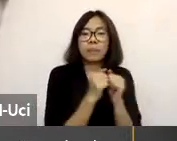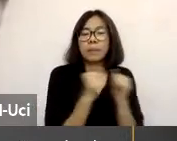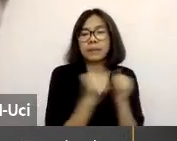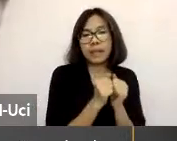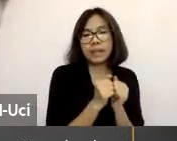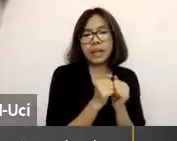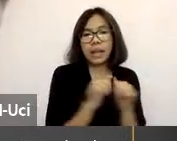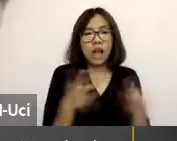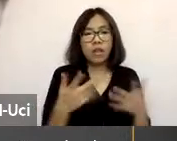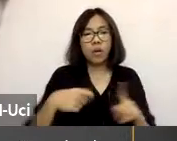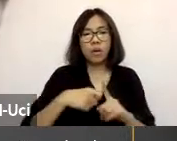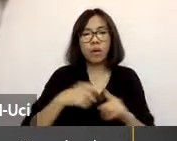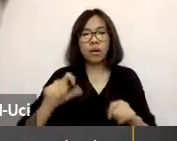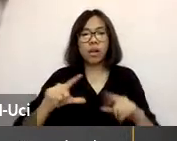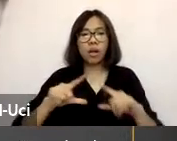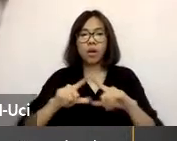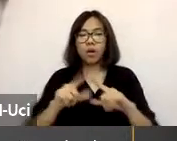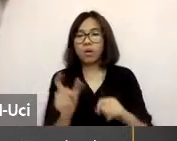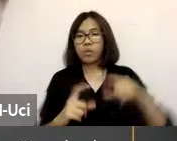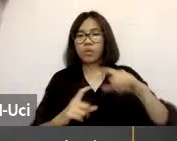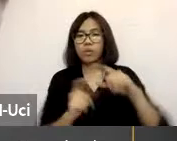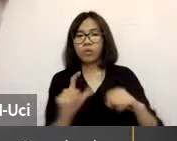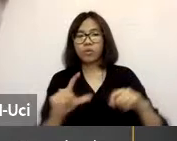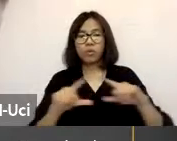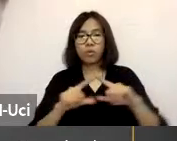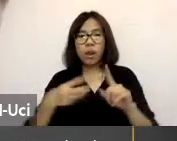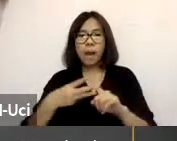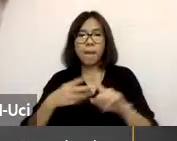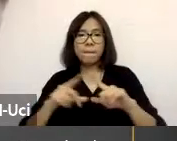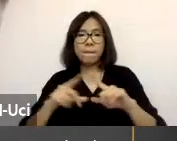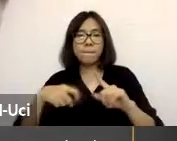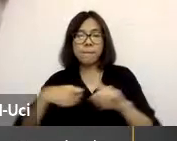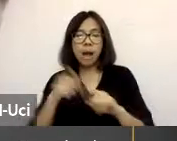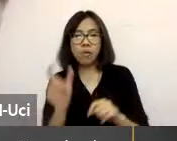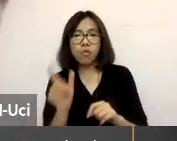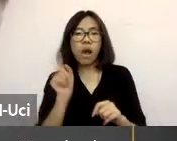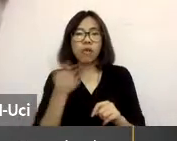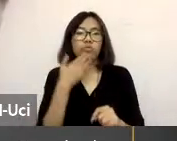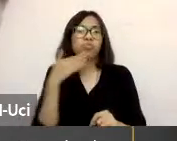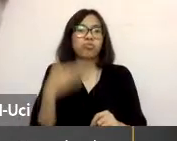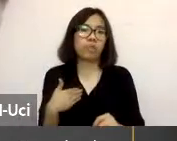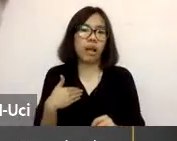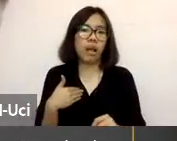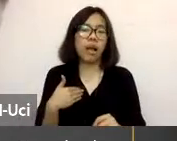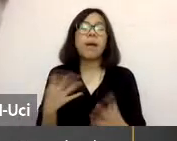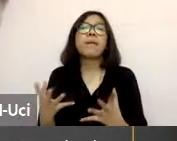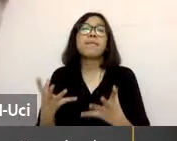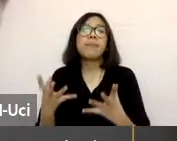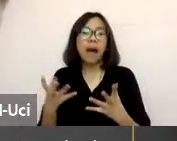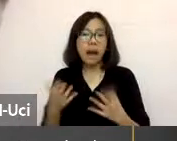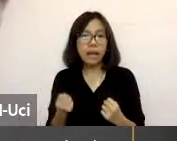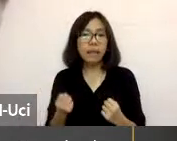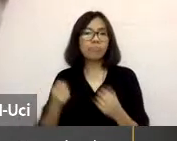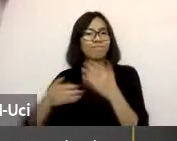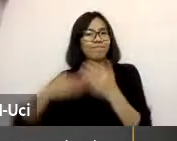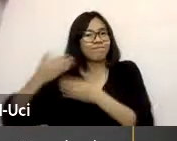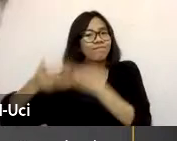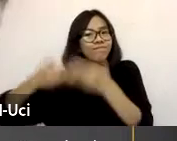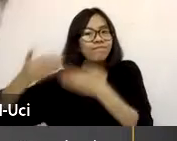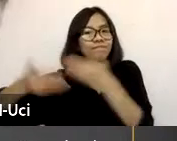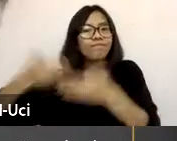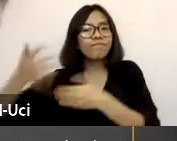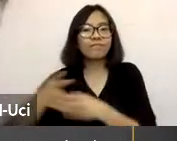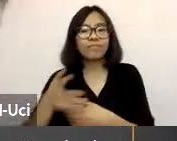pedagang atau produsen apa namanya persyaratan di dalam perdagangan kita nanti akan mudah-mudahan kita akan menghabisi jalan nanti